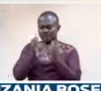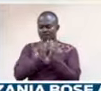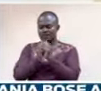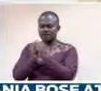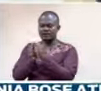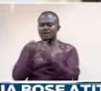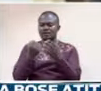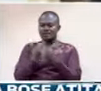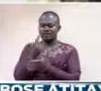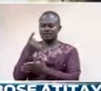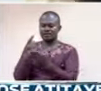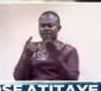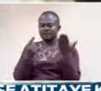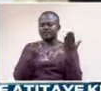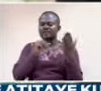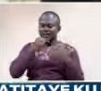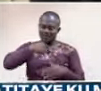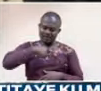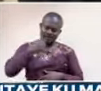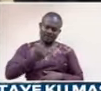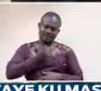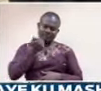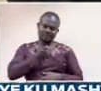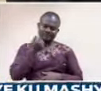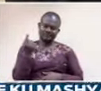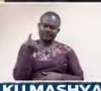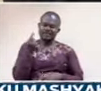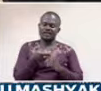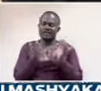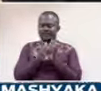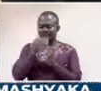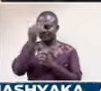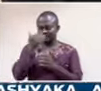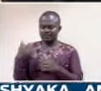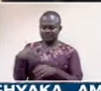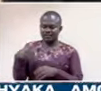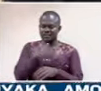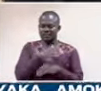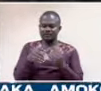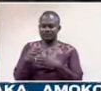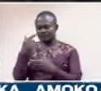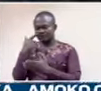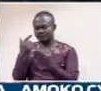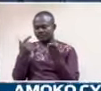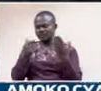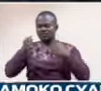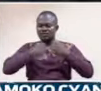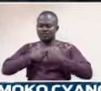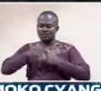bituma ntabwo ari ku giti cyanjye, ahubwo ni Kiliziya y'u